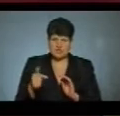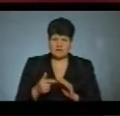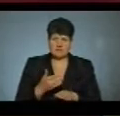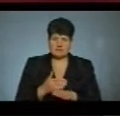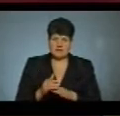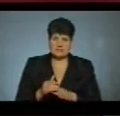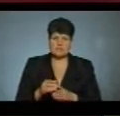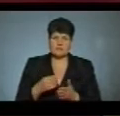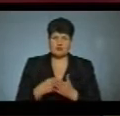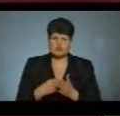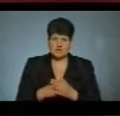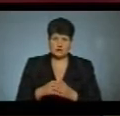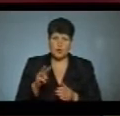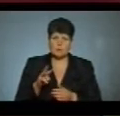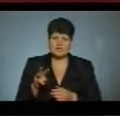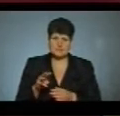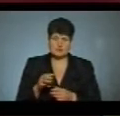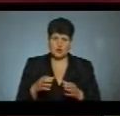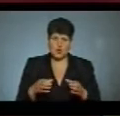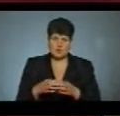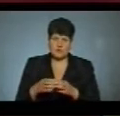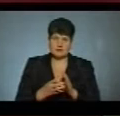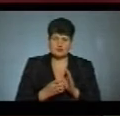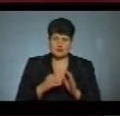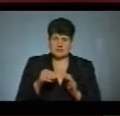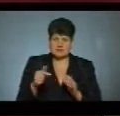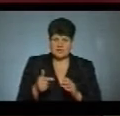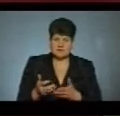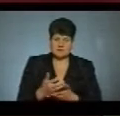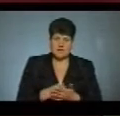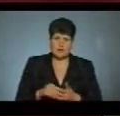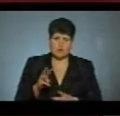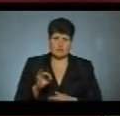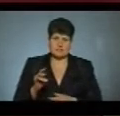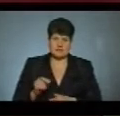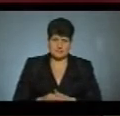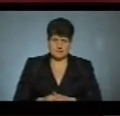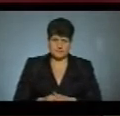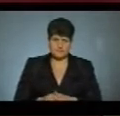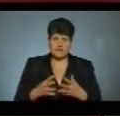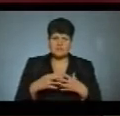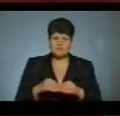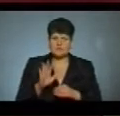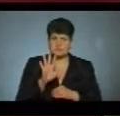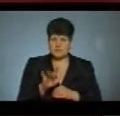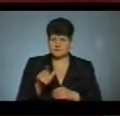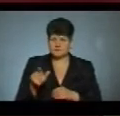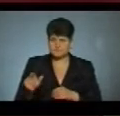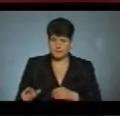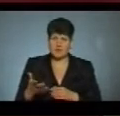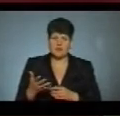бюджету Монастириської громади, 900 тисяч гривень зібрали жителі Монастириськів. Сім'ю з 5 осіб з Козових, яких